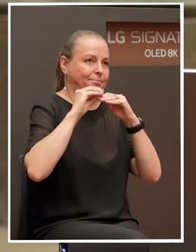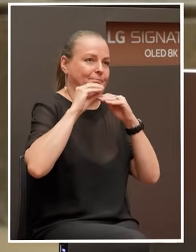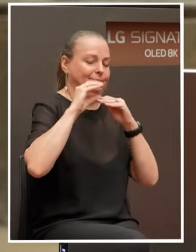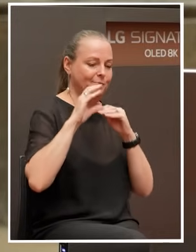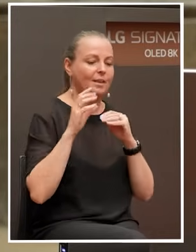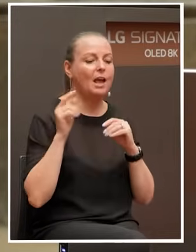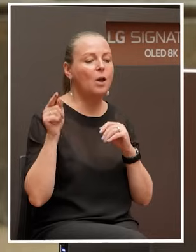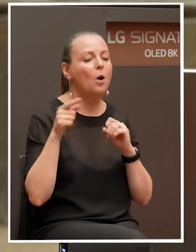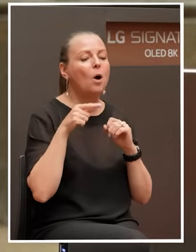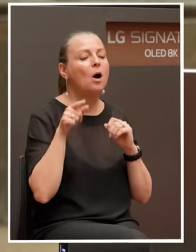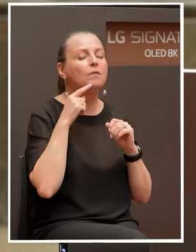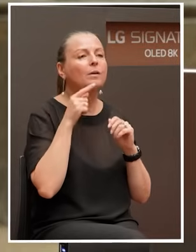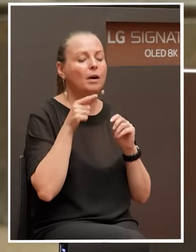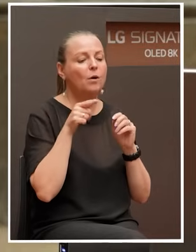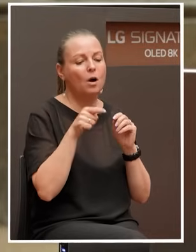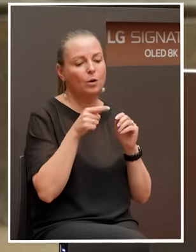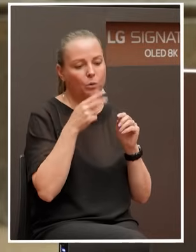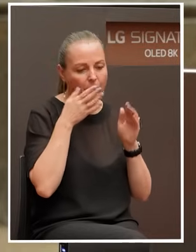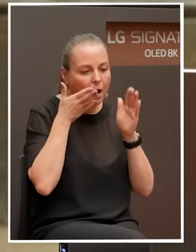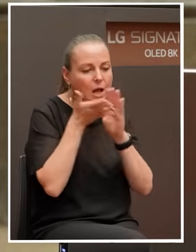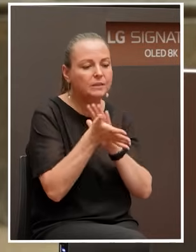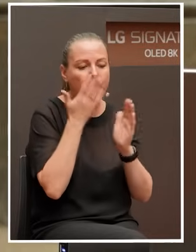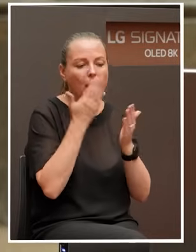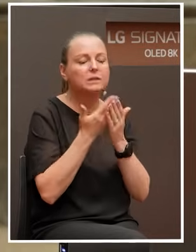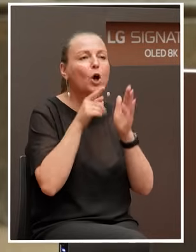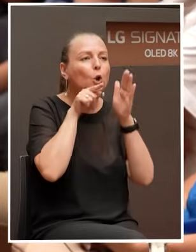отмечает глубину портала, освещенного Солнцем.